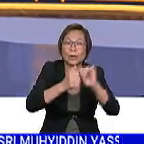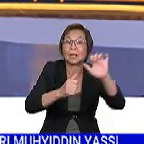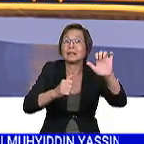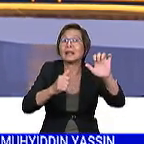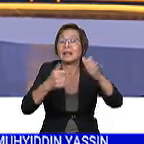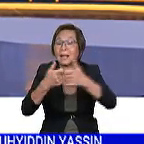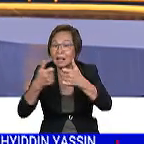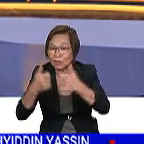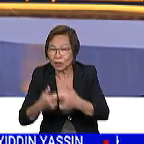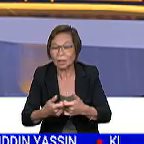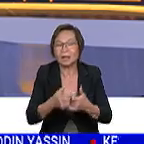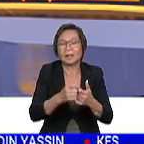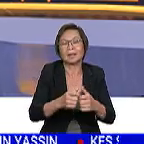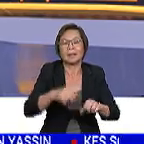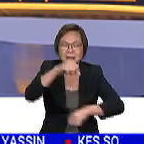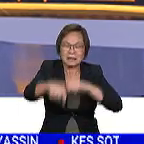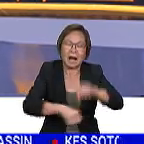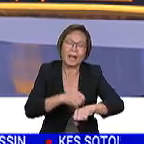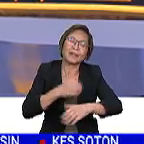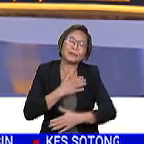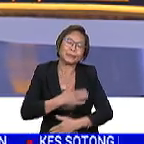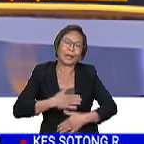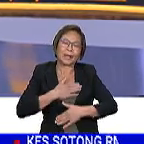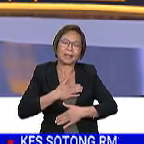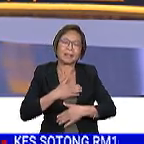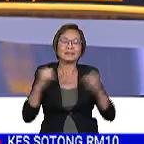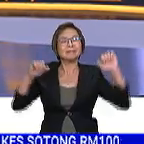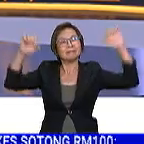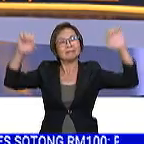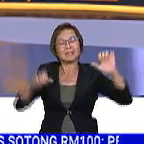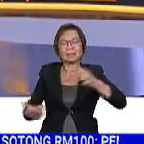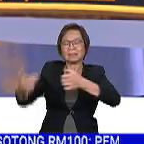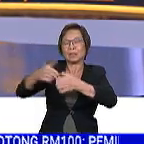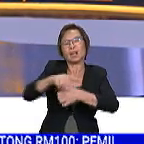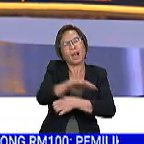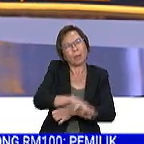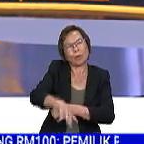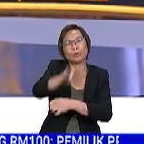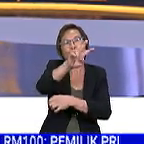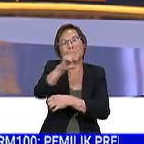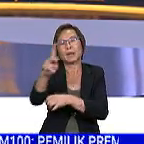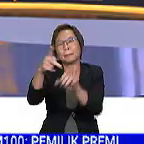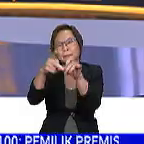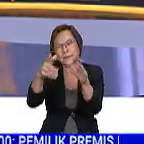woodball, kayuhan santai dan senam robik yang disertai hampir 2,000 peserta.